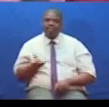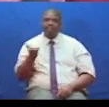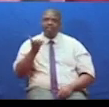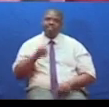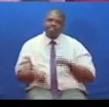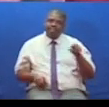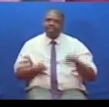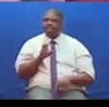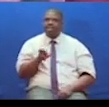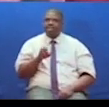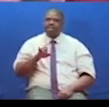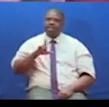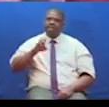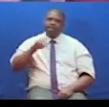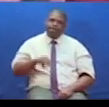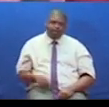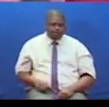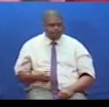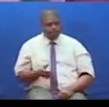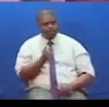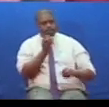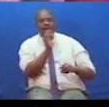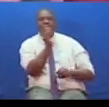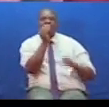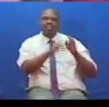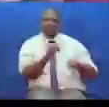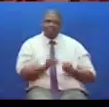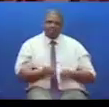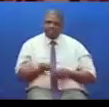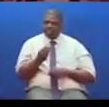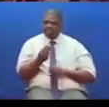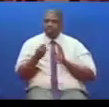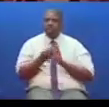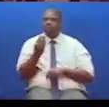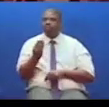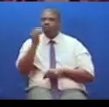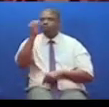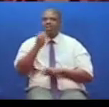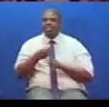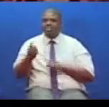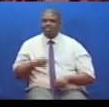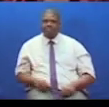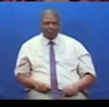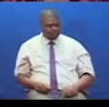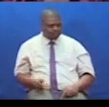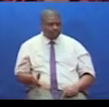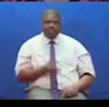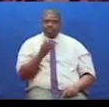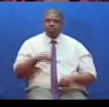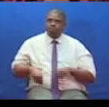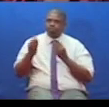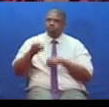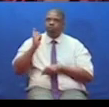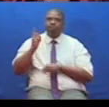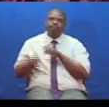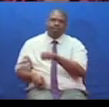helium. Kwa hiyo madini yachangie growth ya 3.4%. Halafu tuuze umeme.